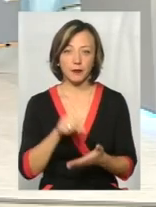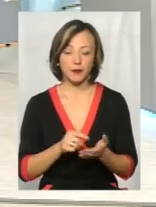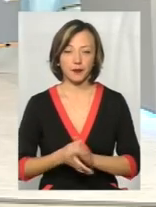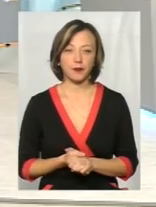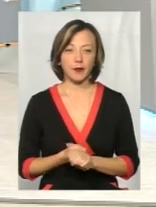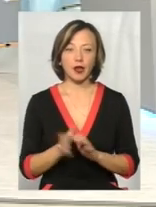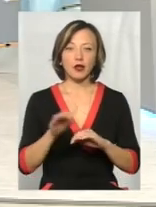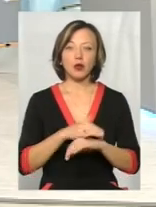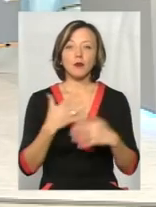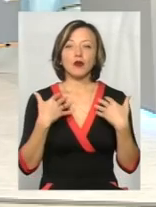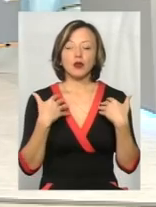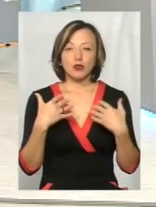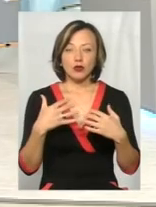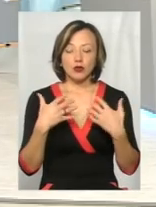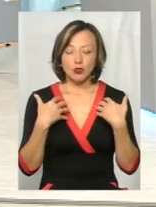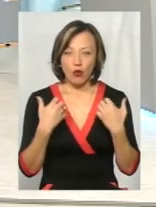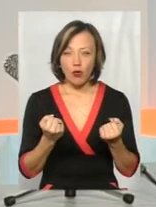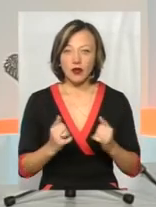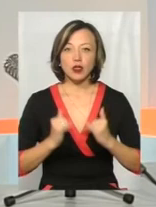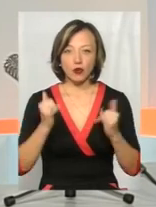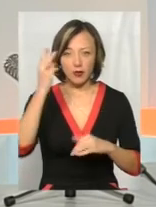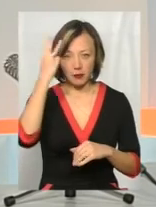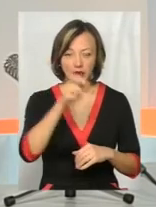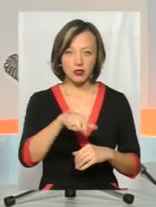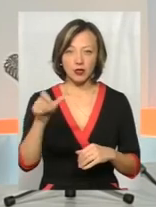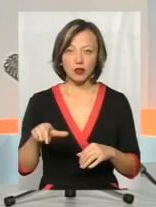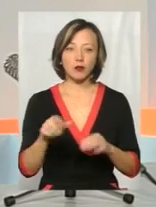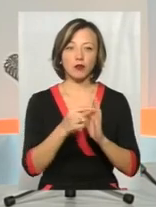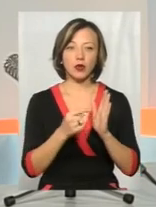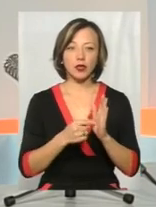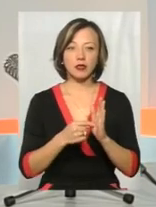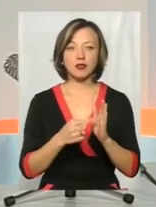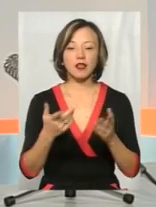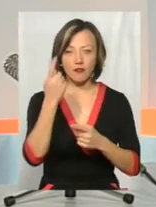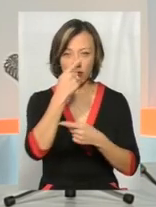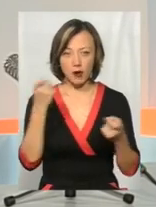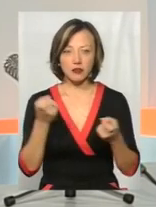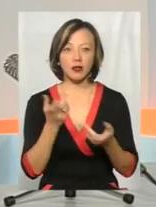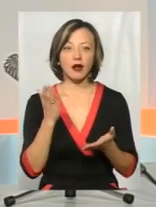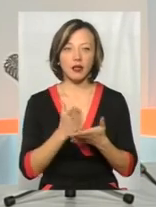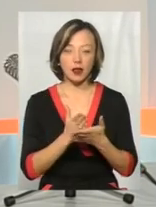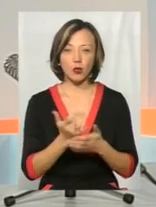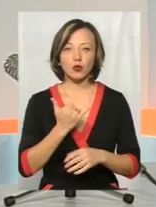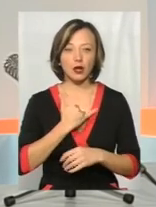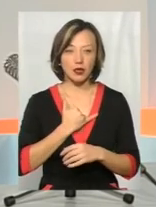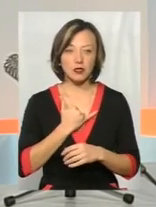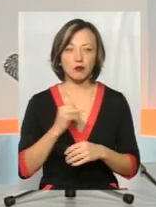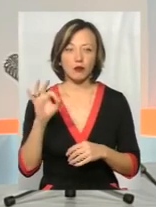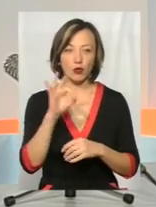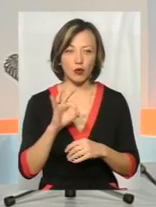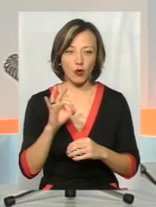Доброго здоров'я, шановні хмельничани! Залюбки поділимося з Валентиною Григорівною тією інформацією, яка є у нас